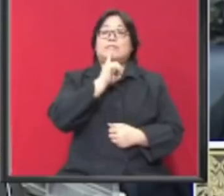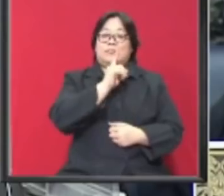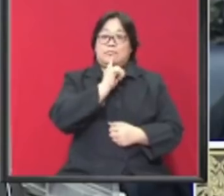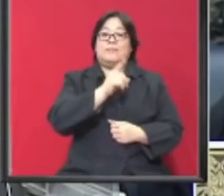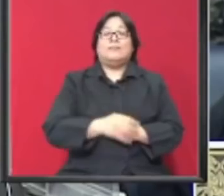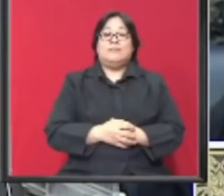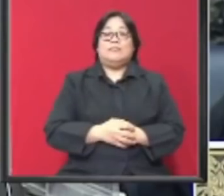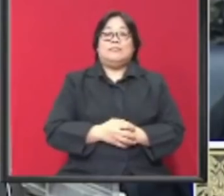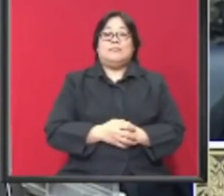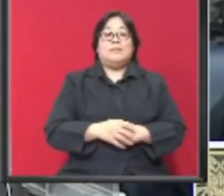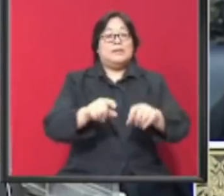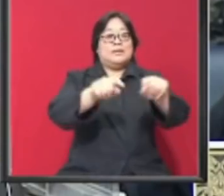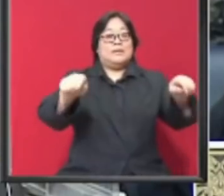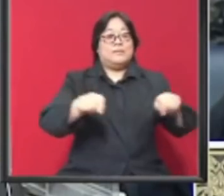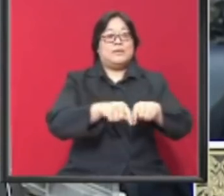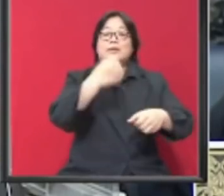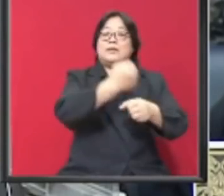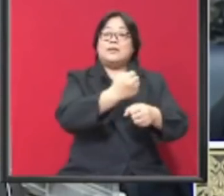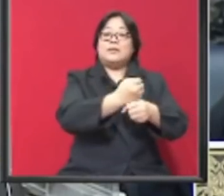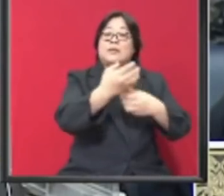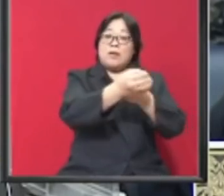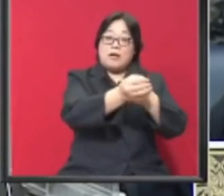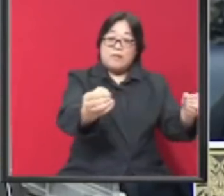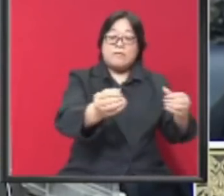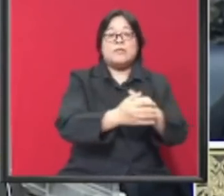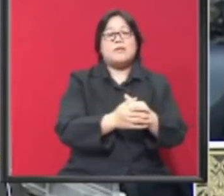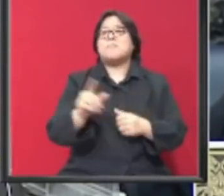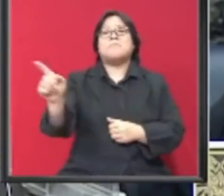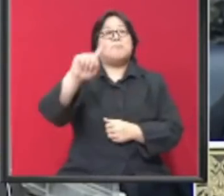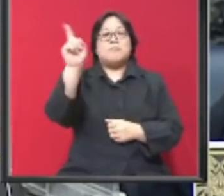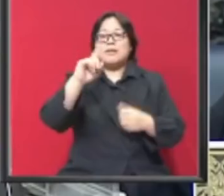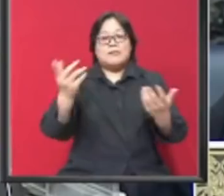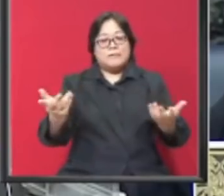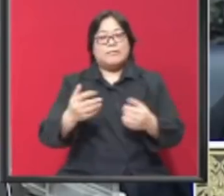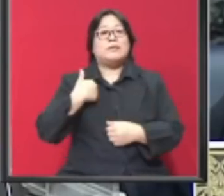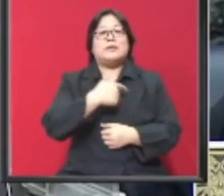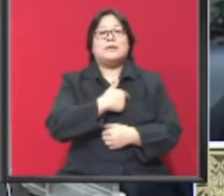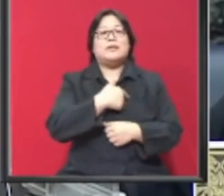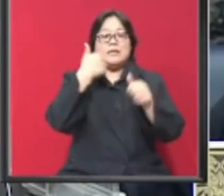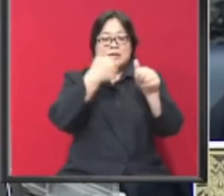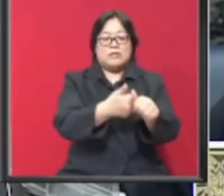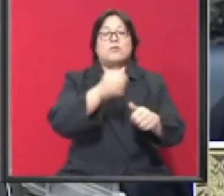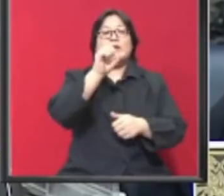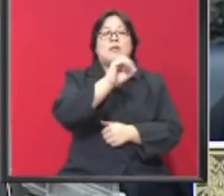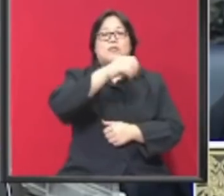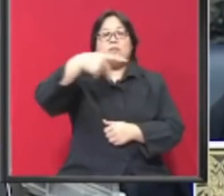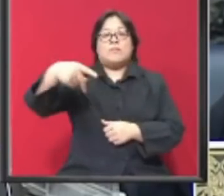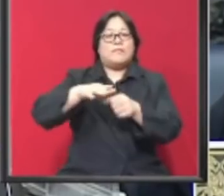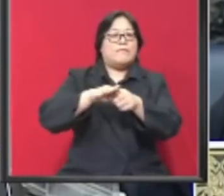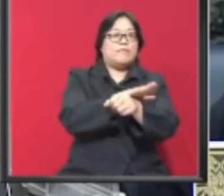tentu di tempat bekerja dan dimana-mana saja kita amalkan e-shop